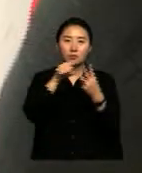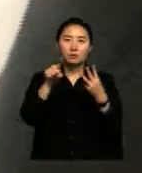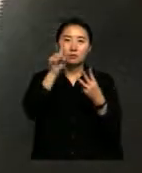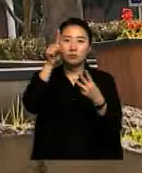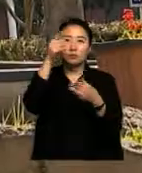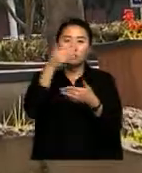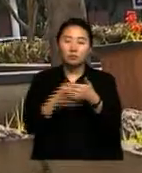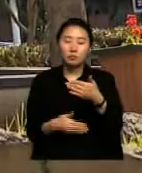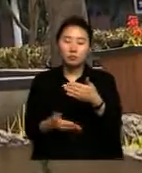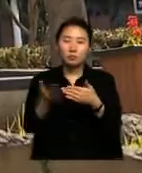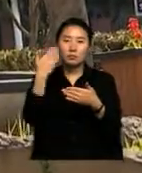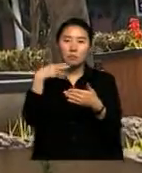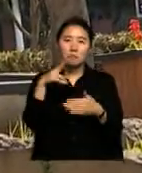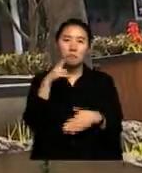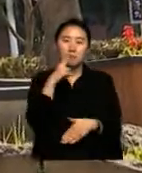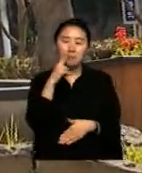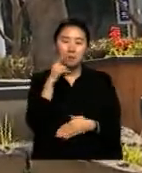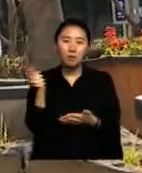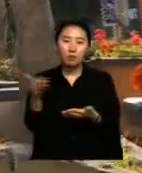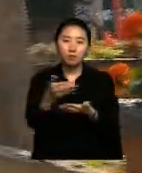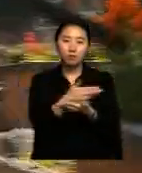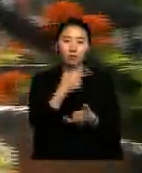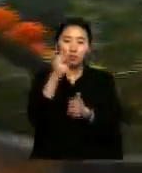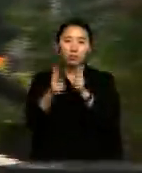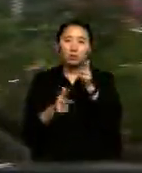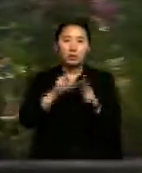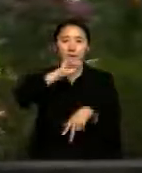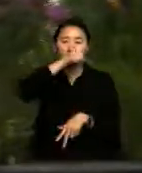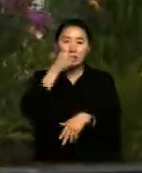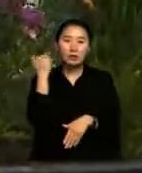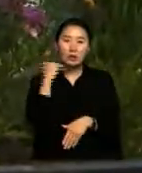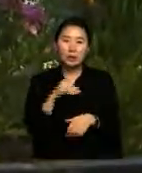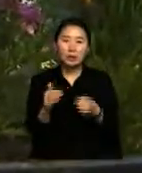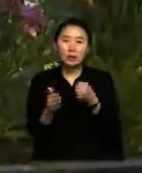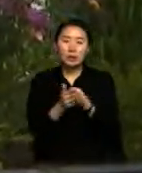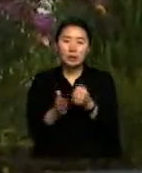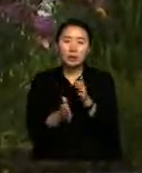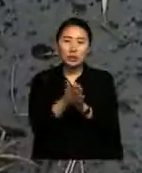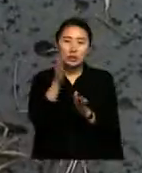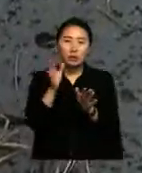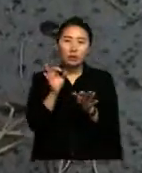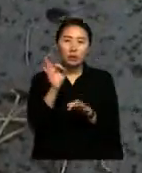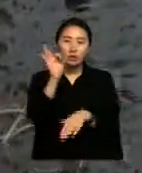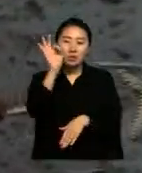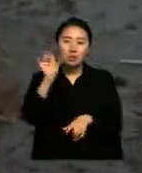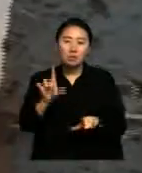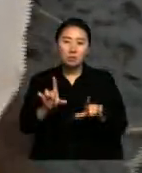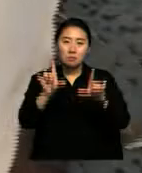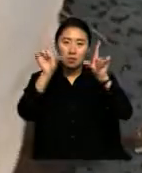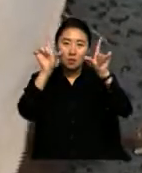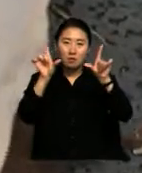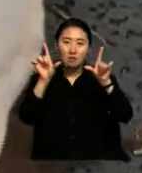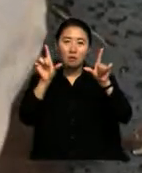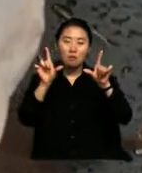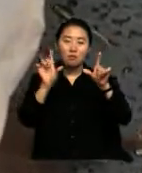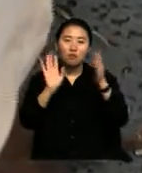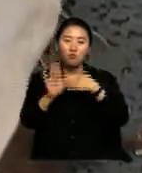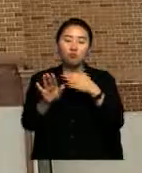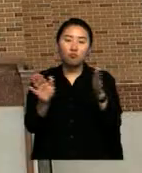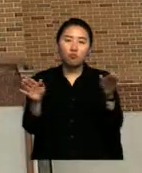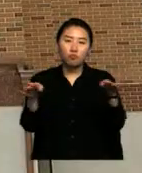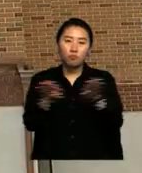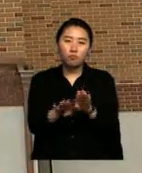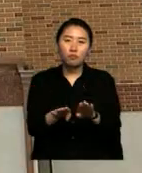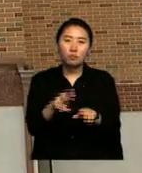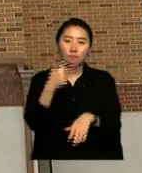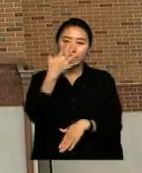남았는데 지난해 담배꽁초 수거 사업은 예산이 없어 시행 10일 만에 사업을 접어야 했습니다. 또